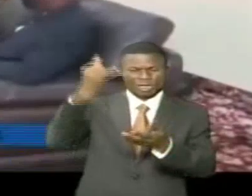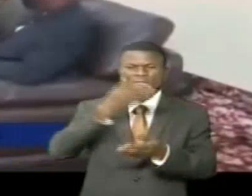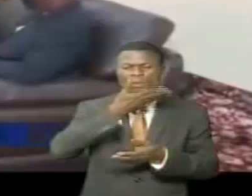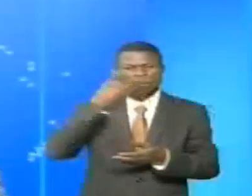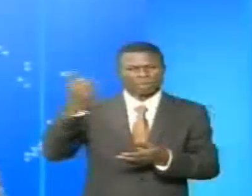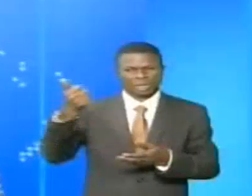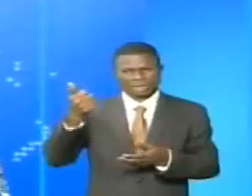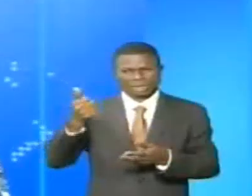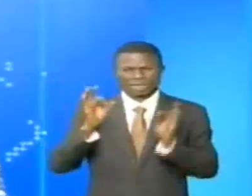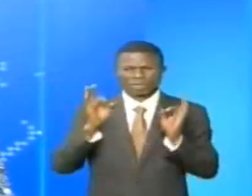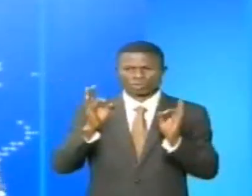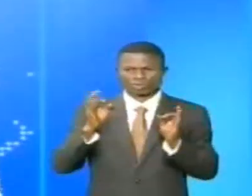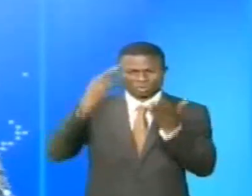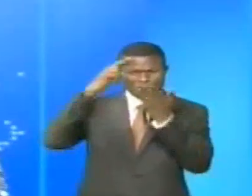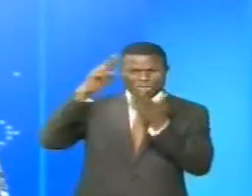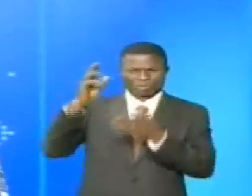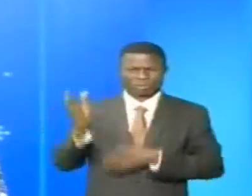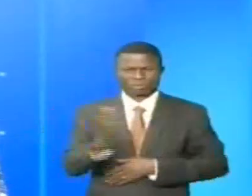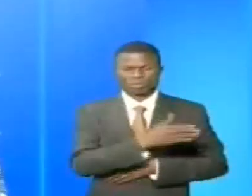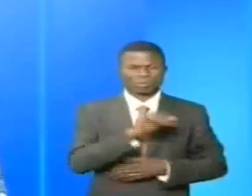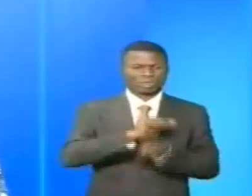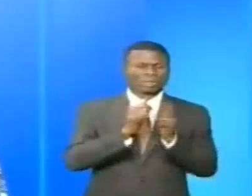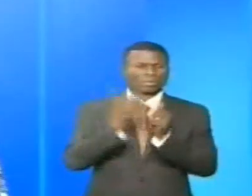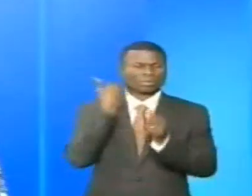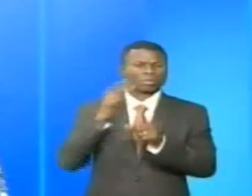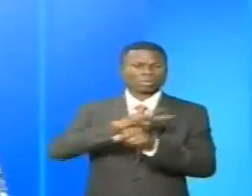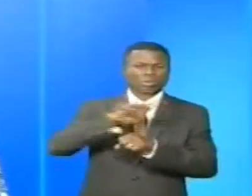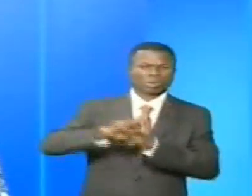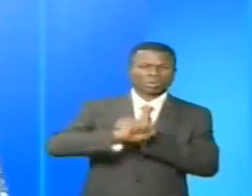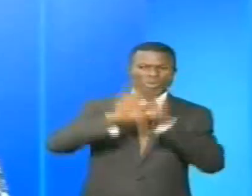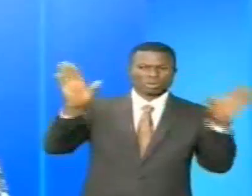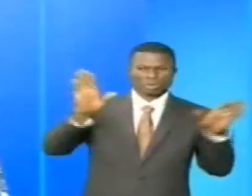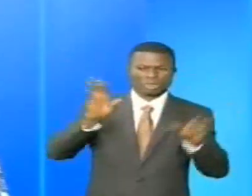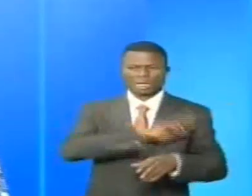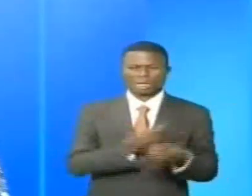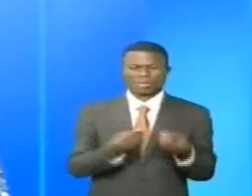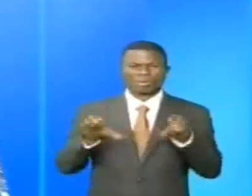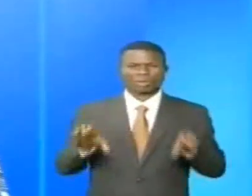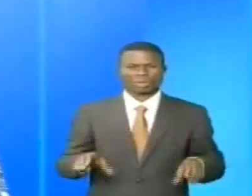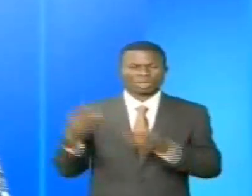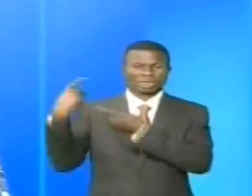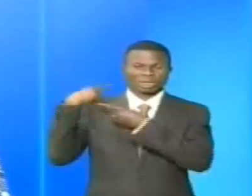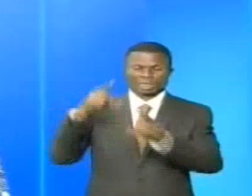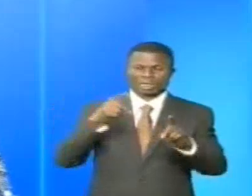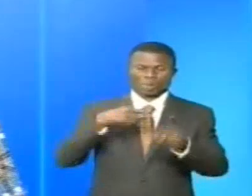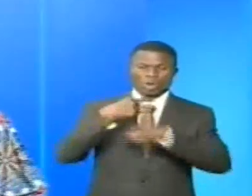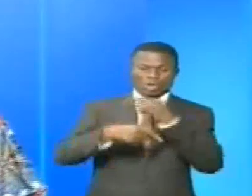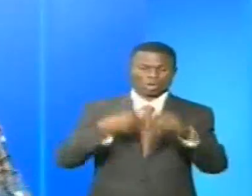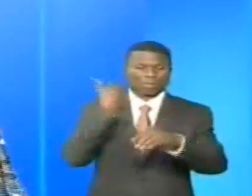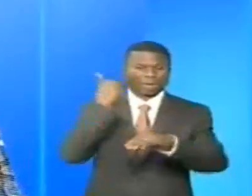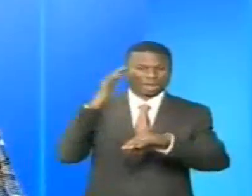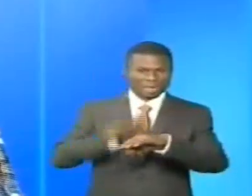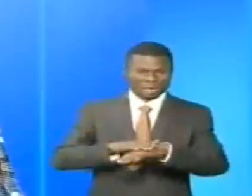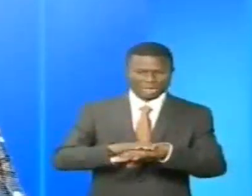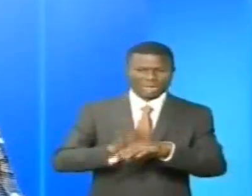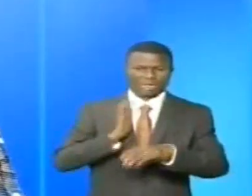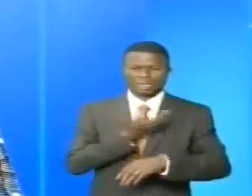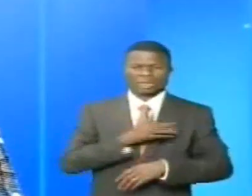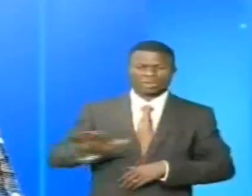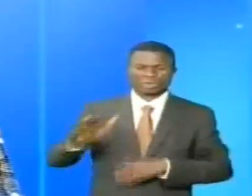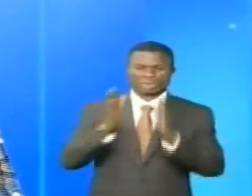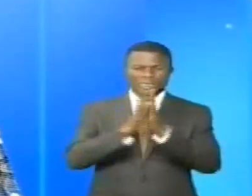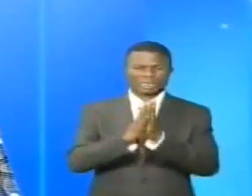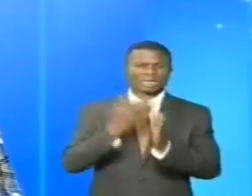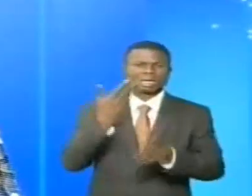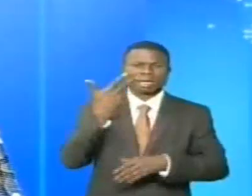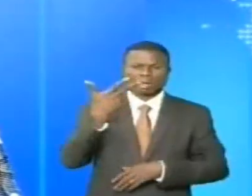secteur. Situation épidémiologique COVID-19 en RDC. Depuis le début de l'épidémie déclarée le 10 mars